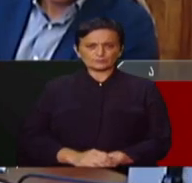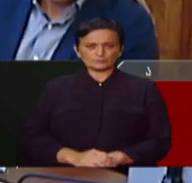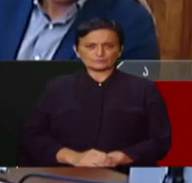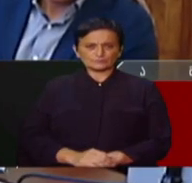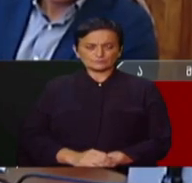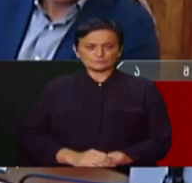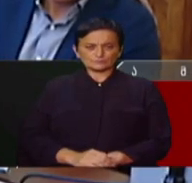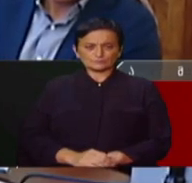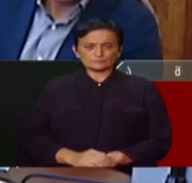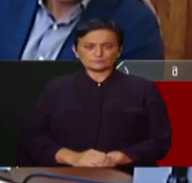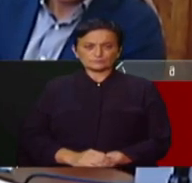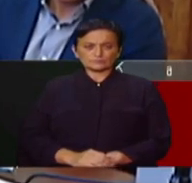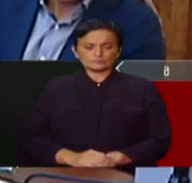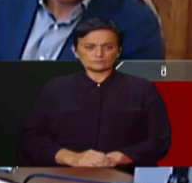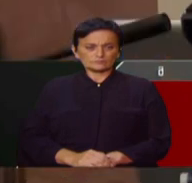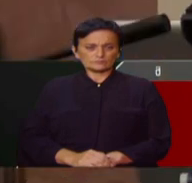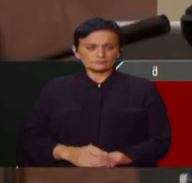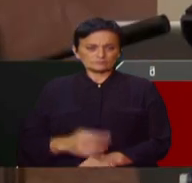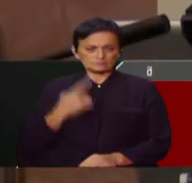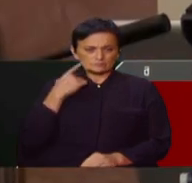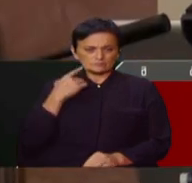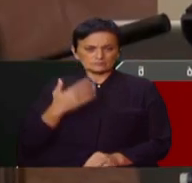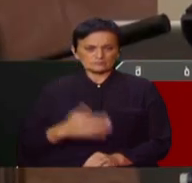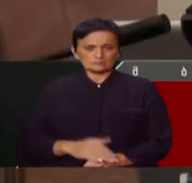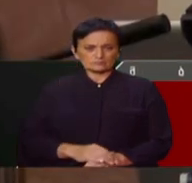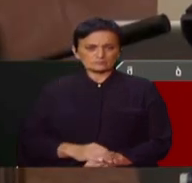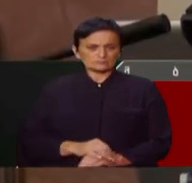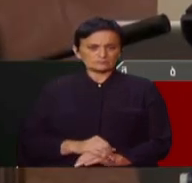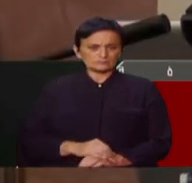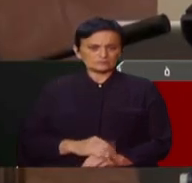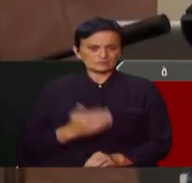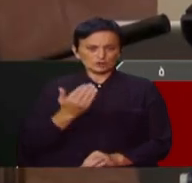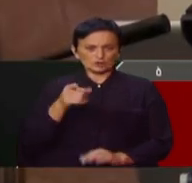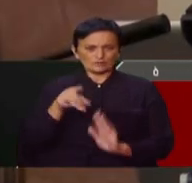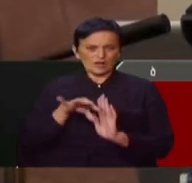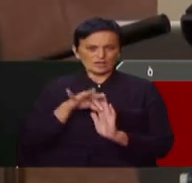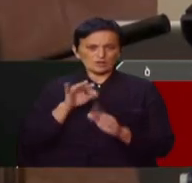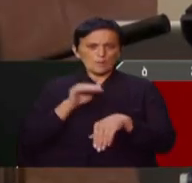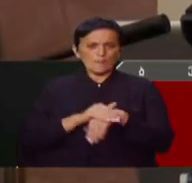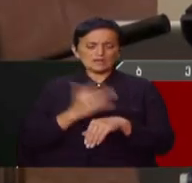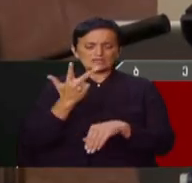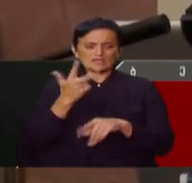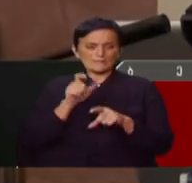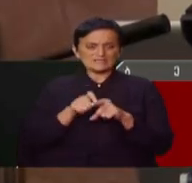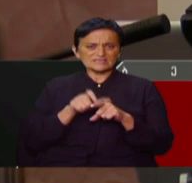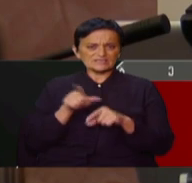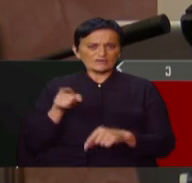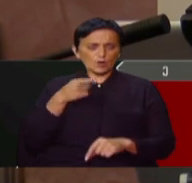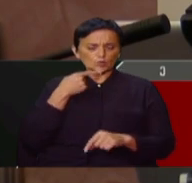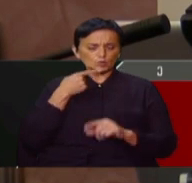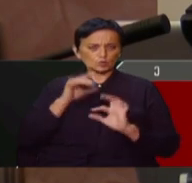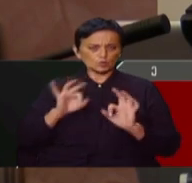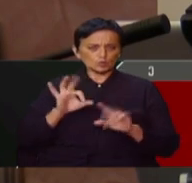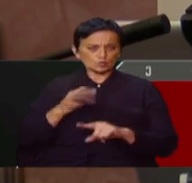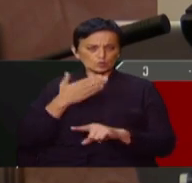ეს არის კომუნიკაციის ძმა, რომელსაც ფაქტობრივად სამეთის განმავლობაში სამი სიტყვა არ აქვს ნაკომი ინტერესების